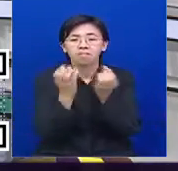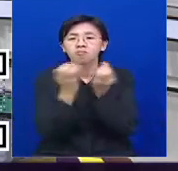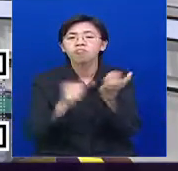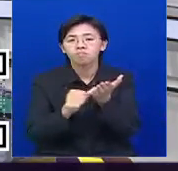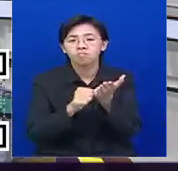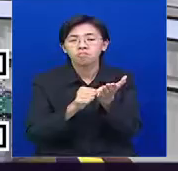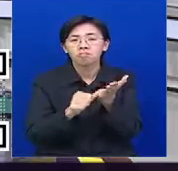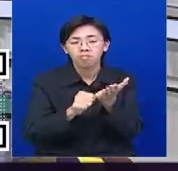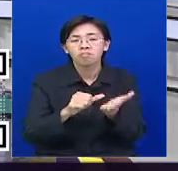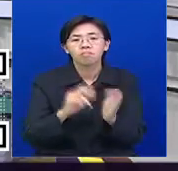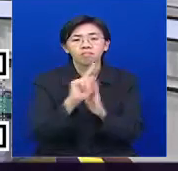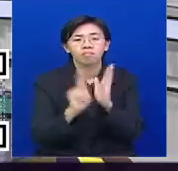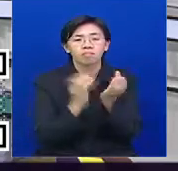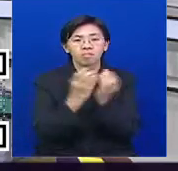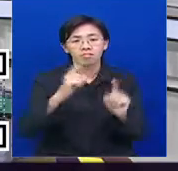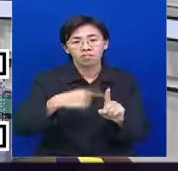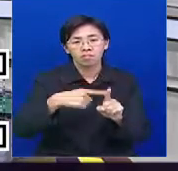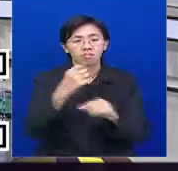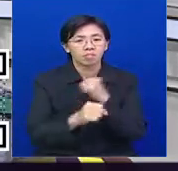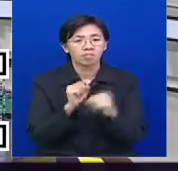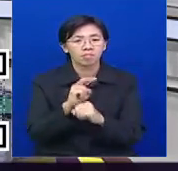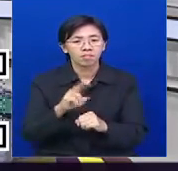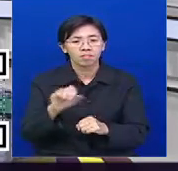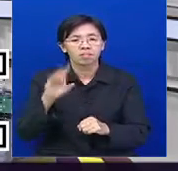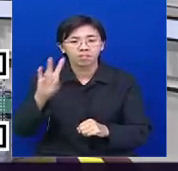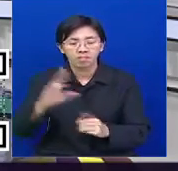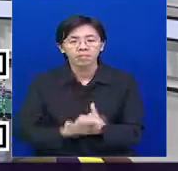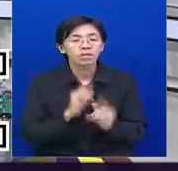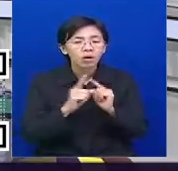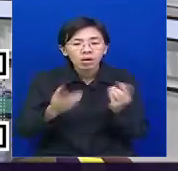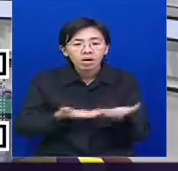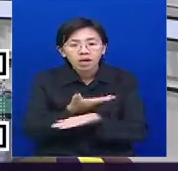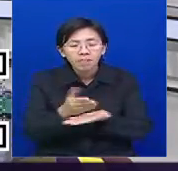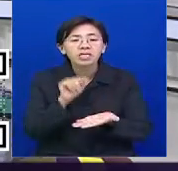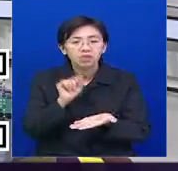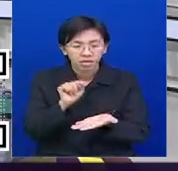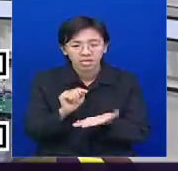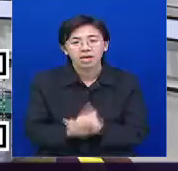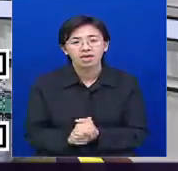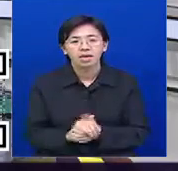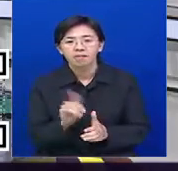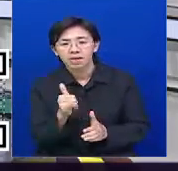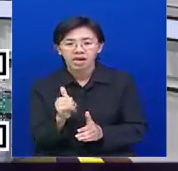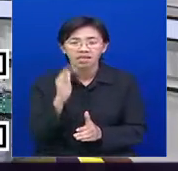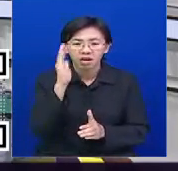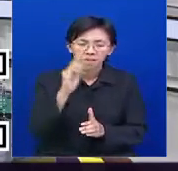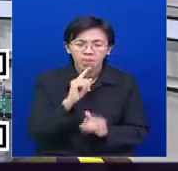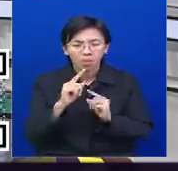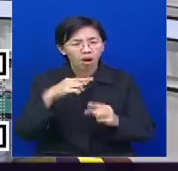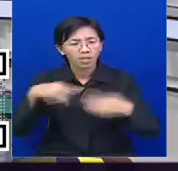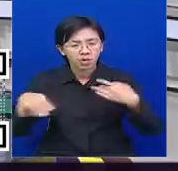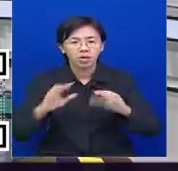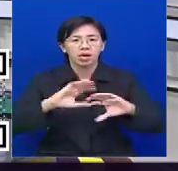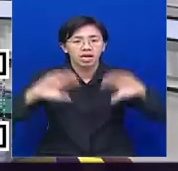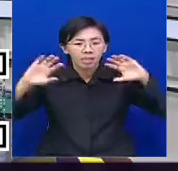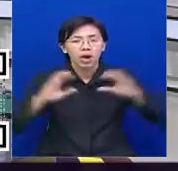รัฐธรรมนูญฉบับชั่วคราวฉบับปี2557ด้วยทีนี้เนี่ยก็มีการพูดถึงเรื่องนี้กันอยู่พอสมควรอาจจะมีการบิดเบือนอะไรไปทางรัฐบาลเอง